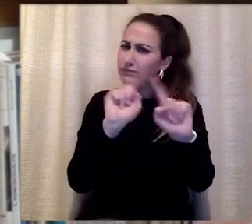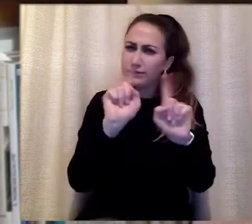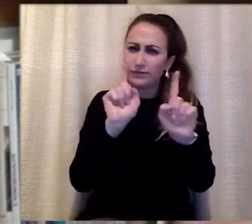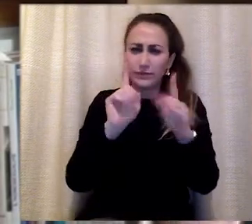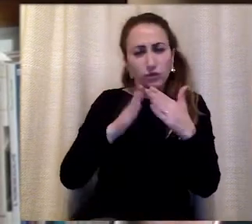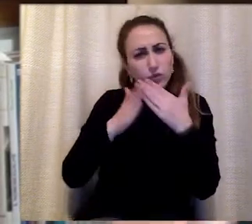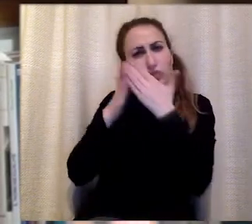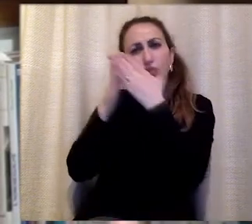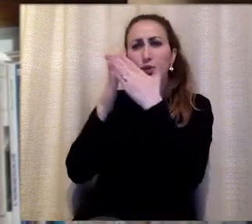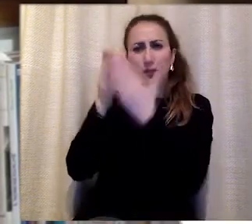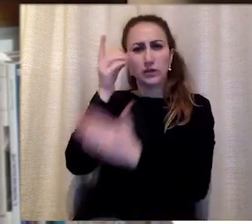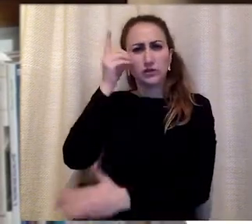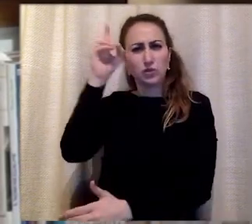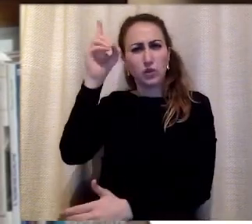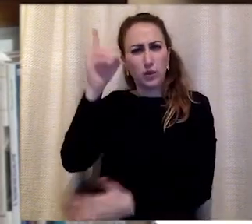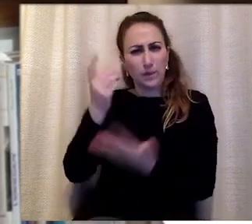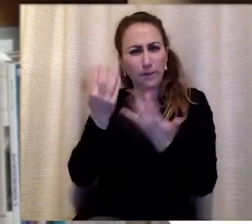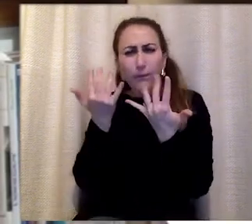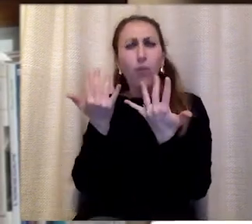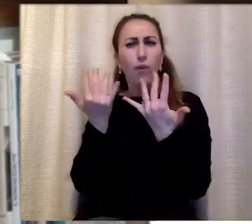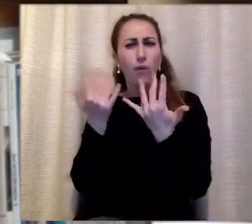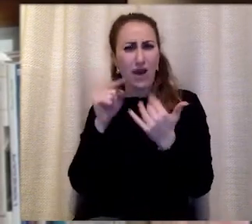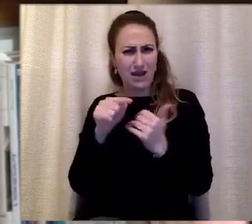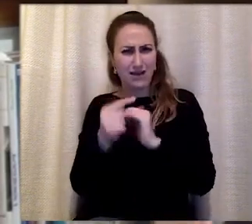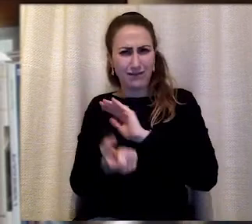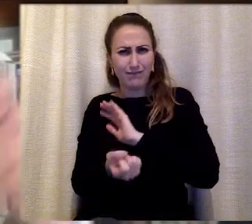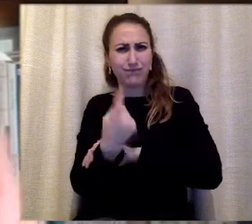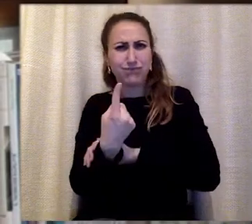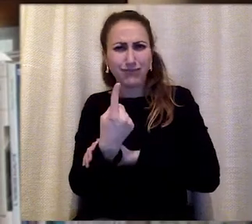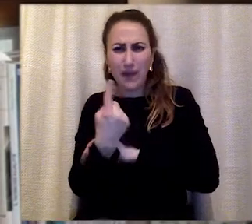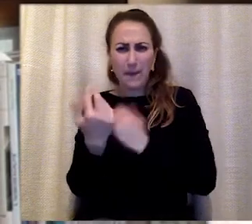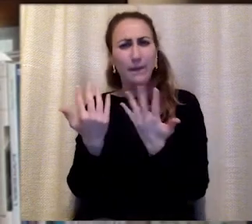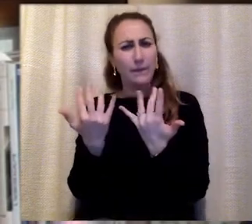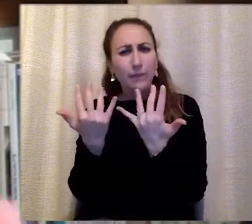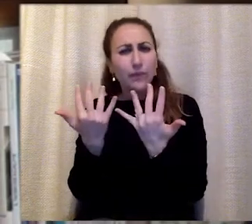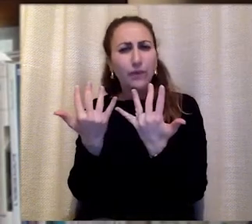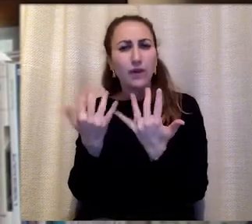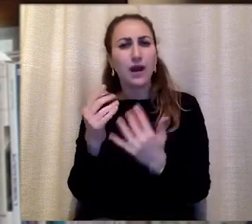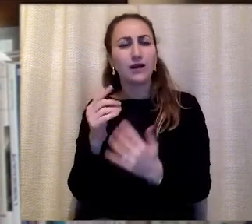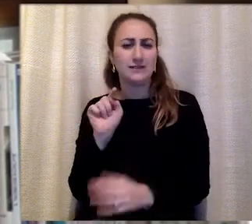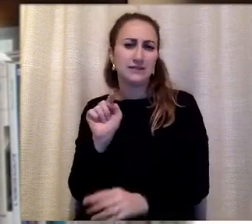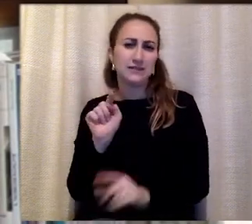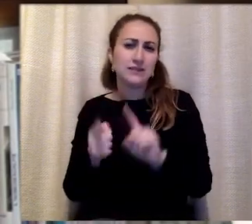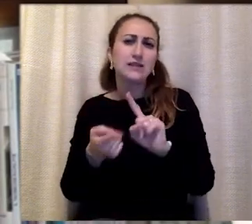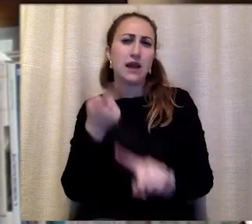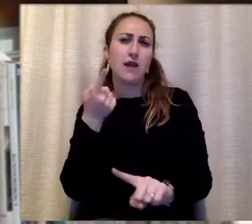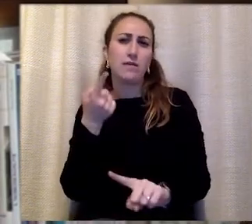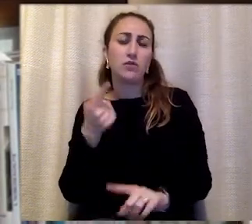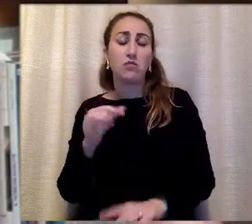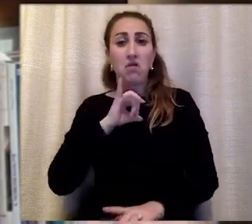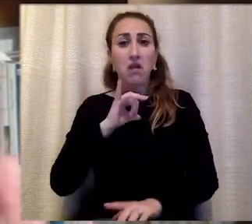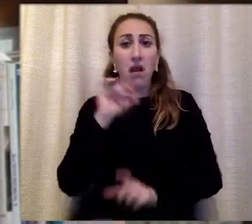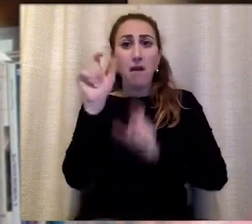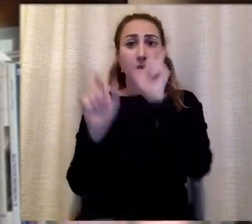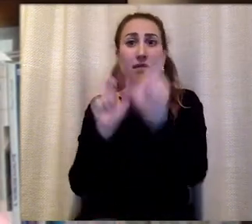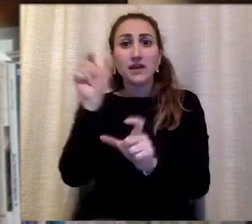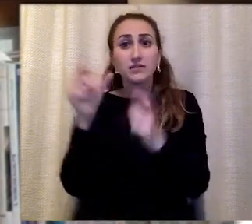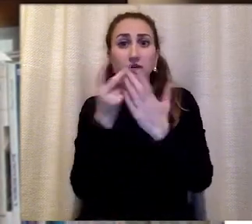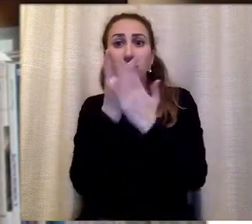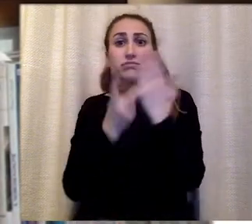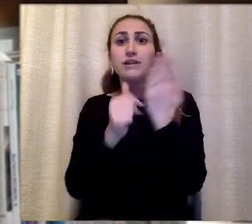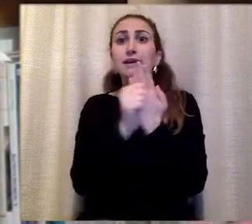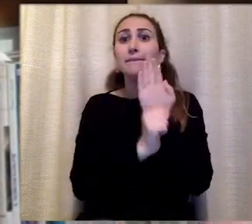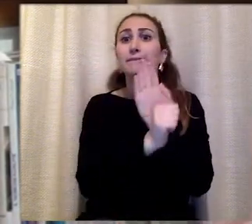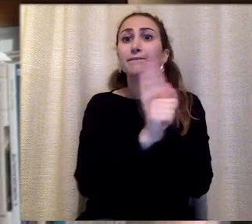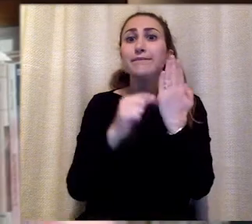va orienter notre recherche. J'ai lu que certains ont trouvé dans l'Apocalypse les passages qui montrent